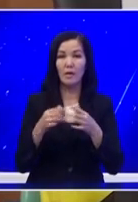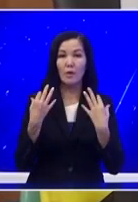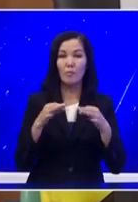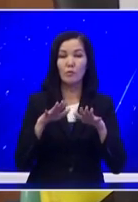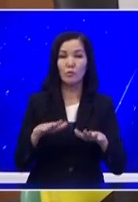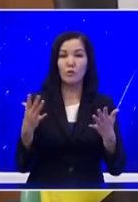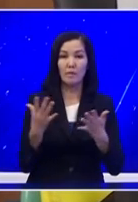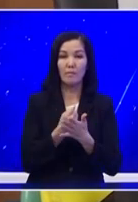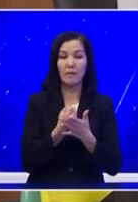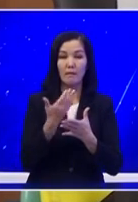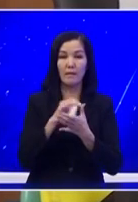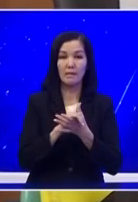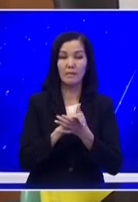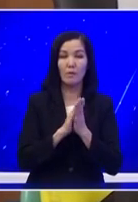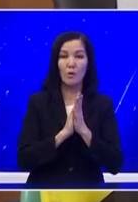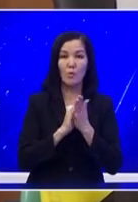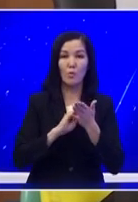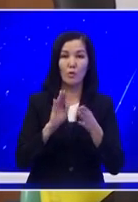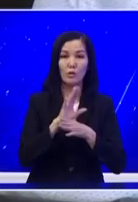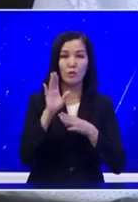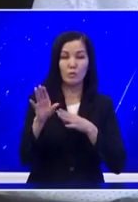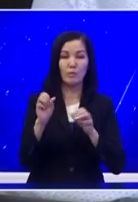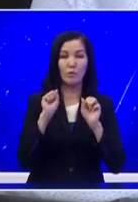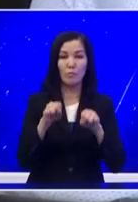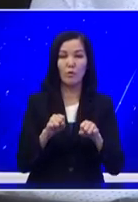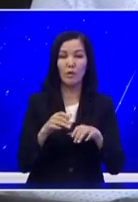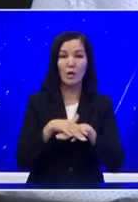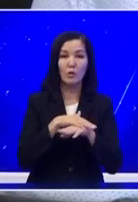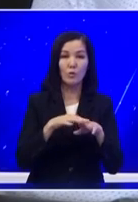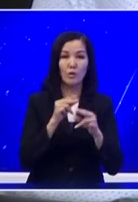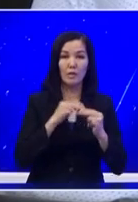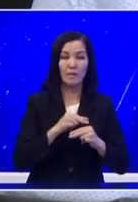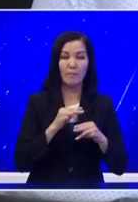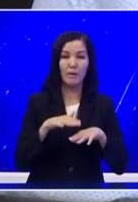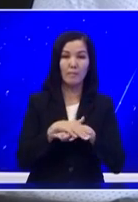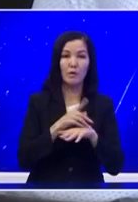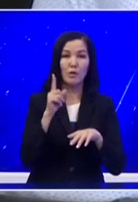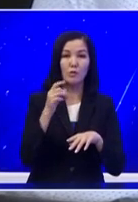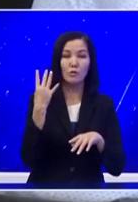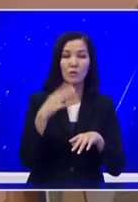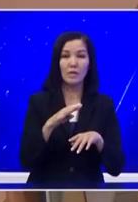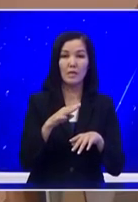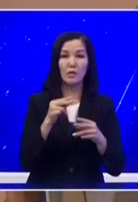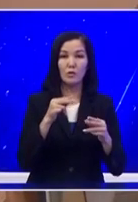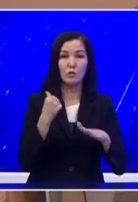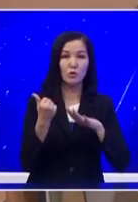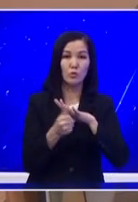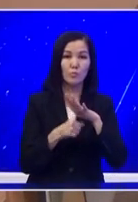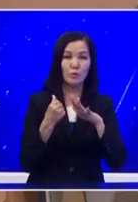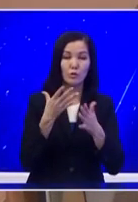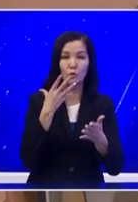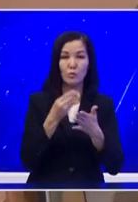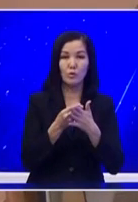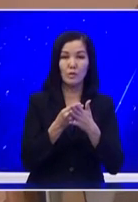орындармен танысып өтініш бере алады. Ал бүгінде аудан тұрғындарынан еңбек биржасына 140-тан астам жұмыссыз өз